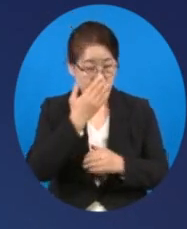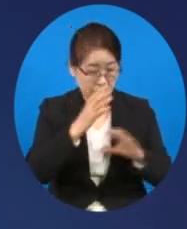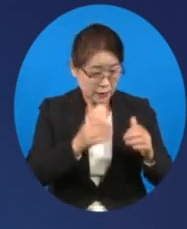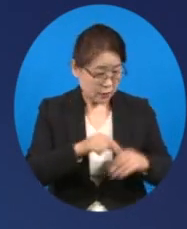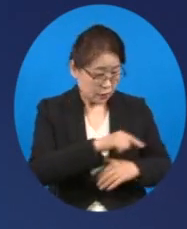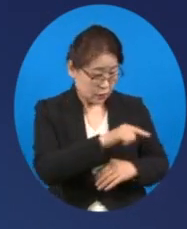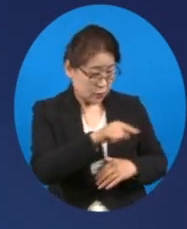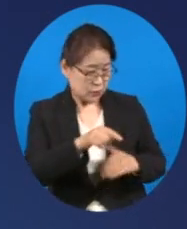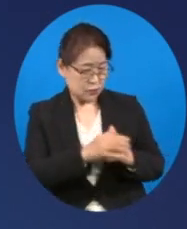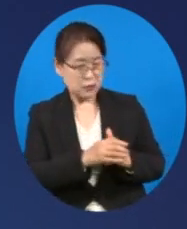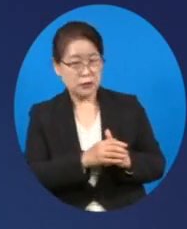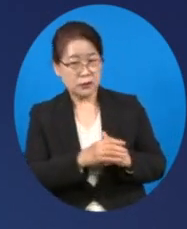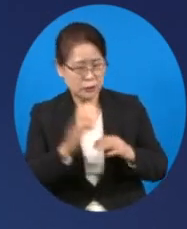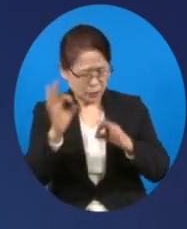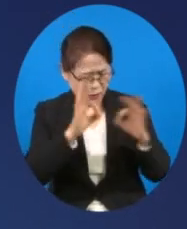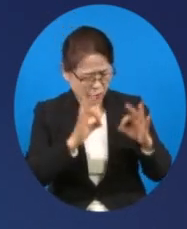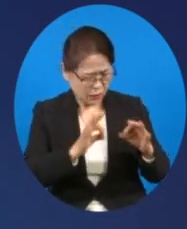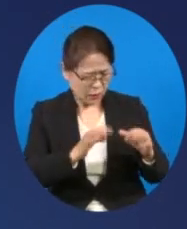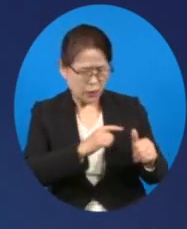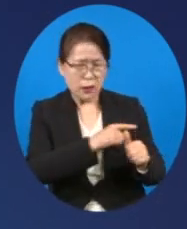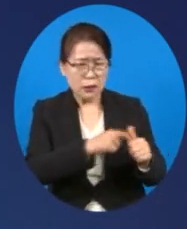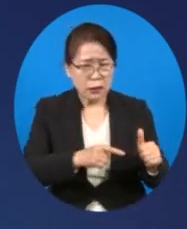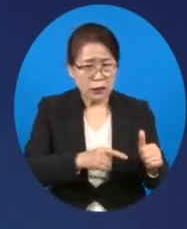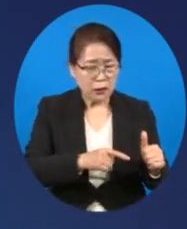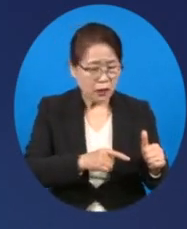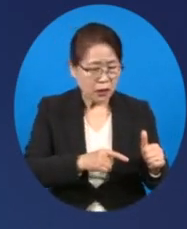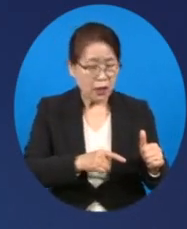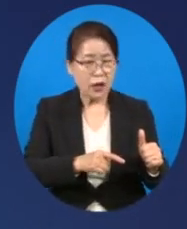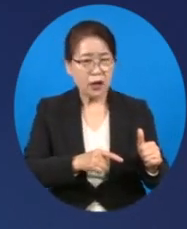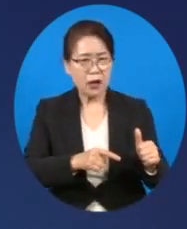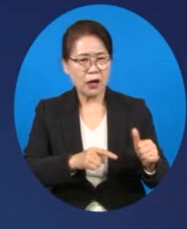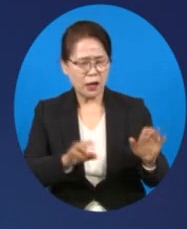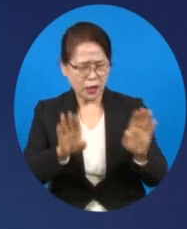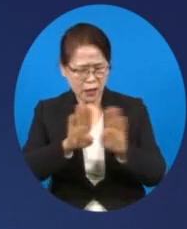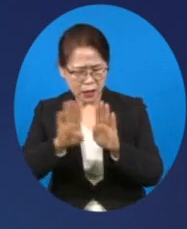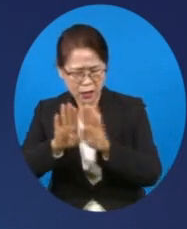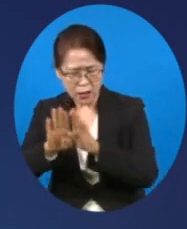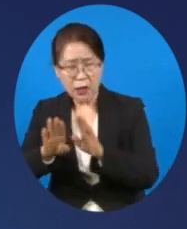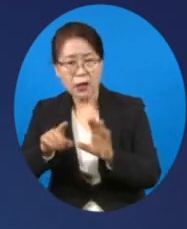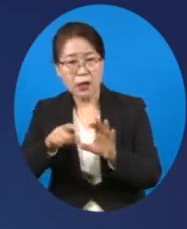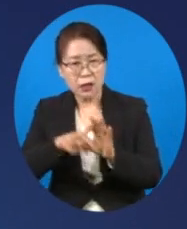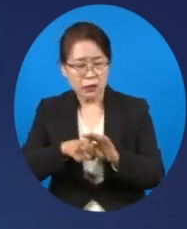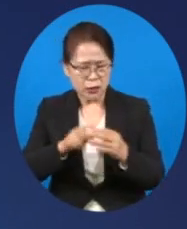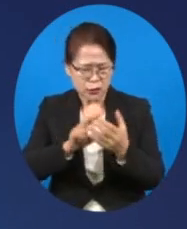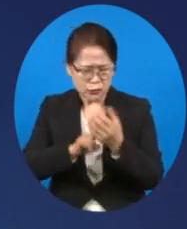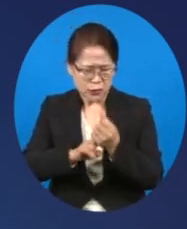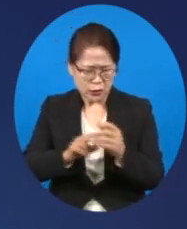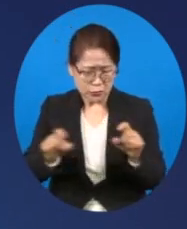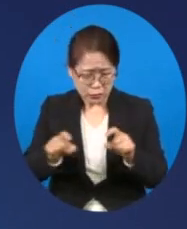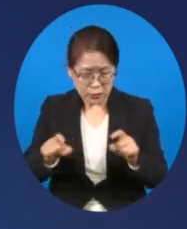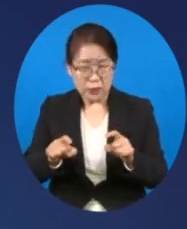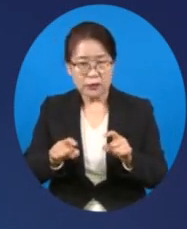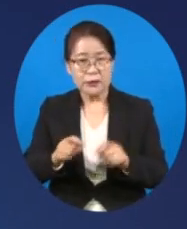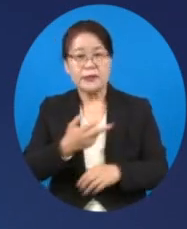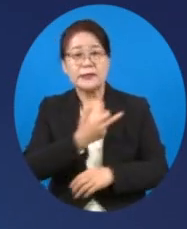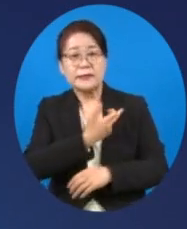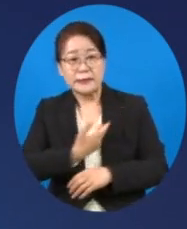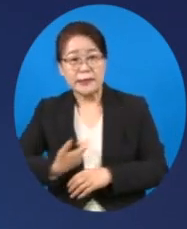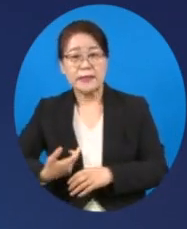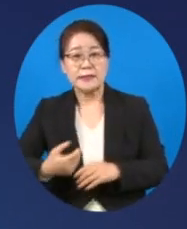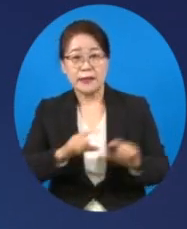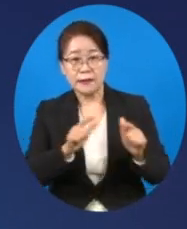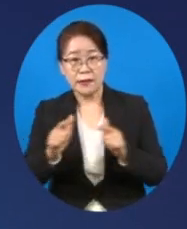자신들을 찾아서 죽이려고 하기 때문에 문을 꽂고 걸어 잠그고 숨어서 두려워 떨고 있던 제자들에게